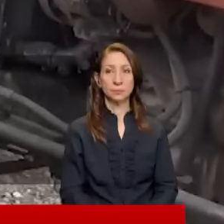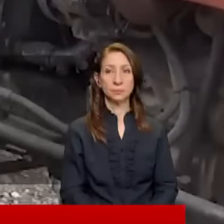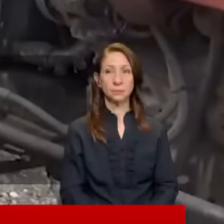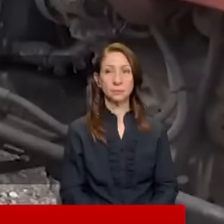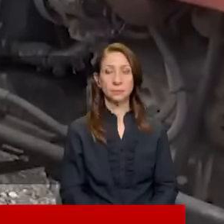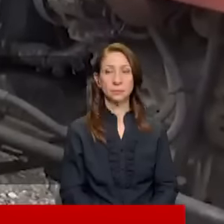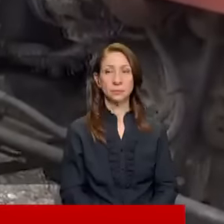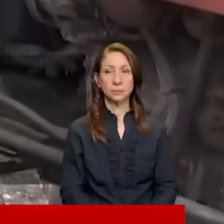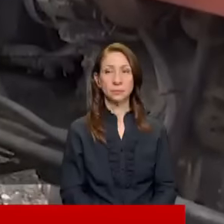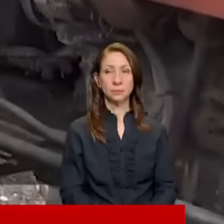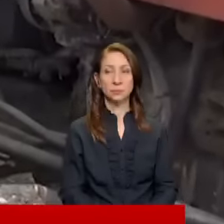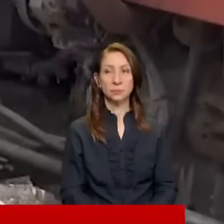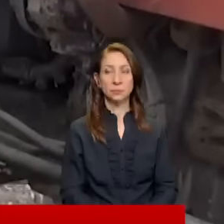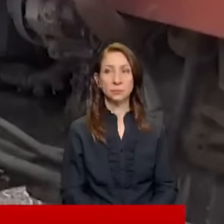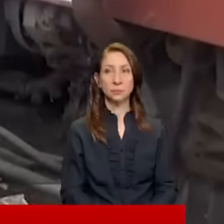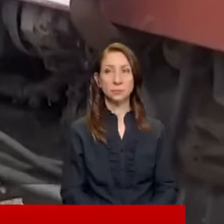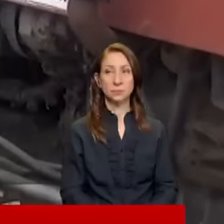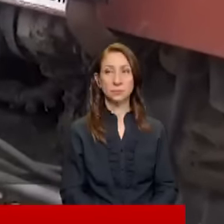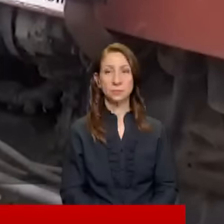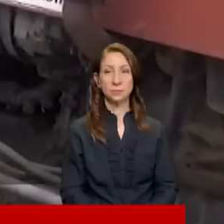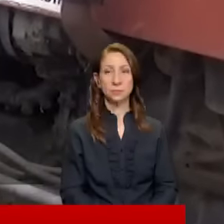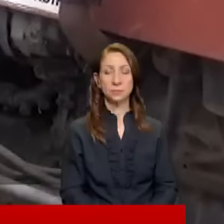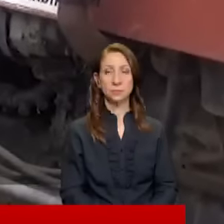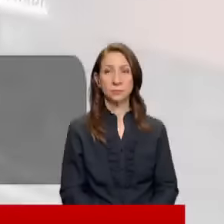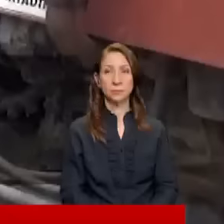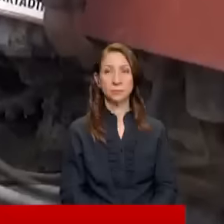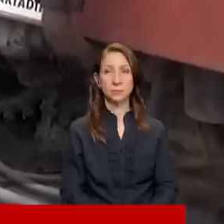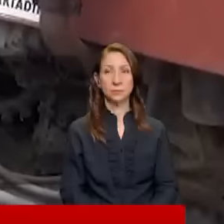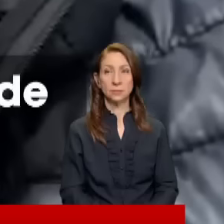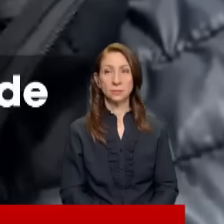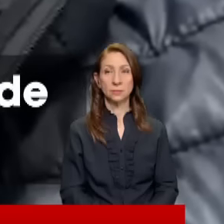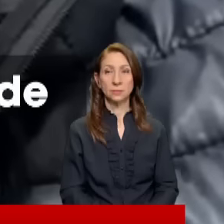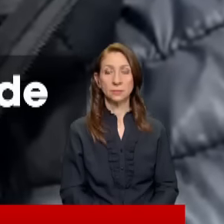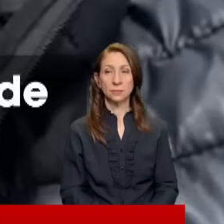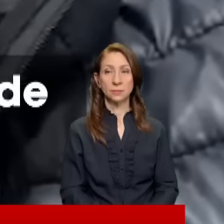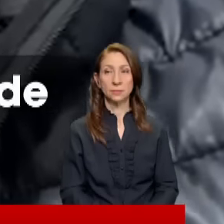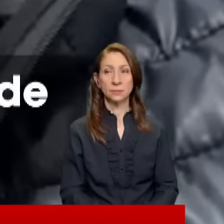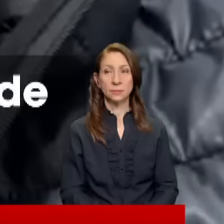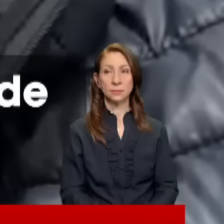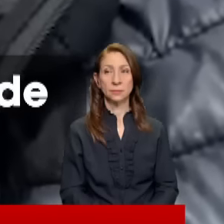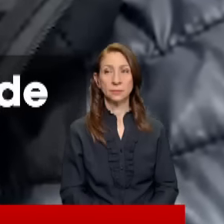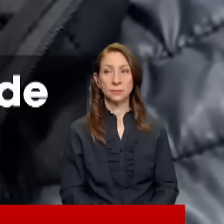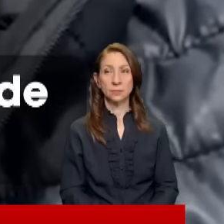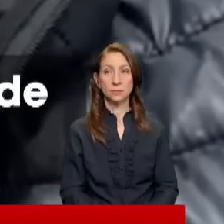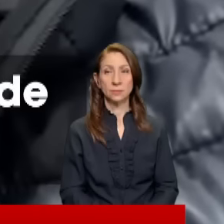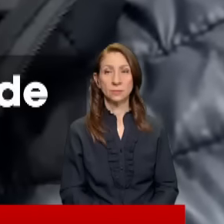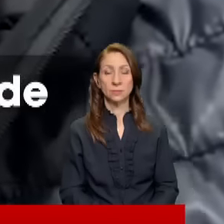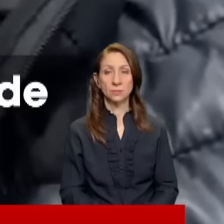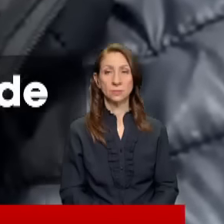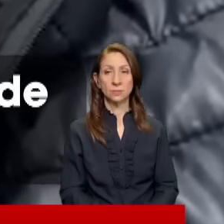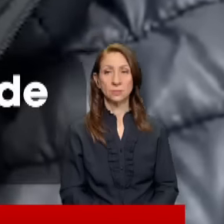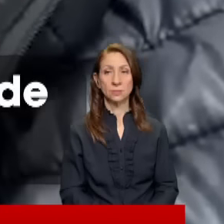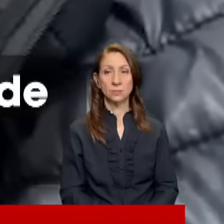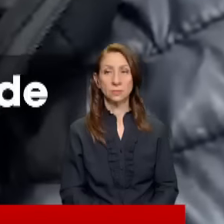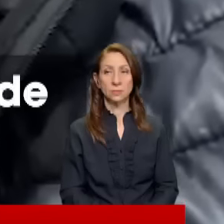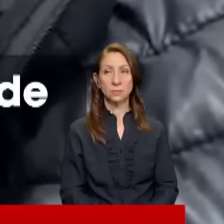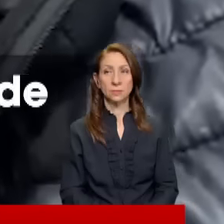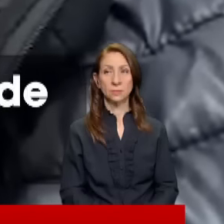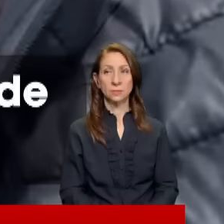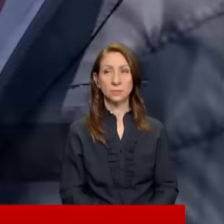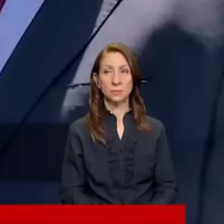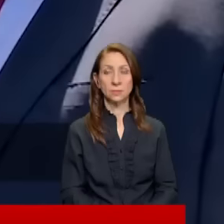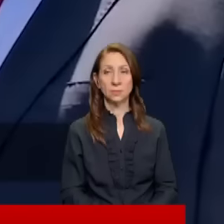pey arttırmaya başladı son gelinen noktada 56 olduğunu öğrendik geçen seneki paraya buğday satacaksan % 60 aldığım parayı